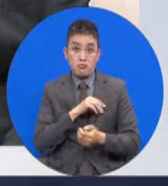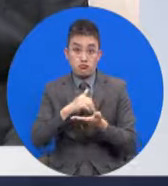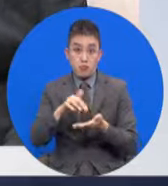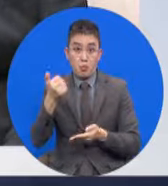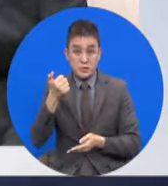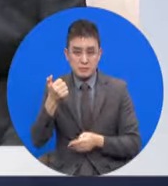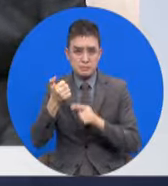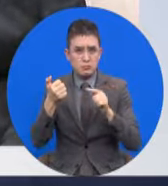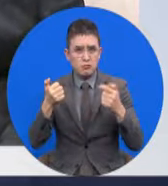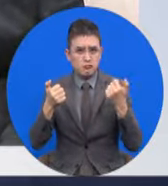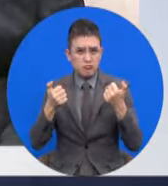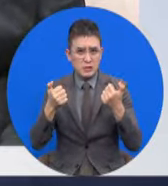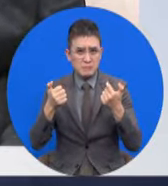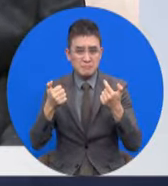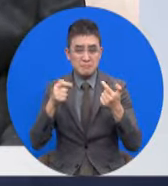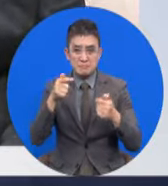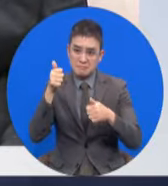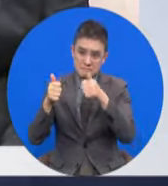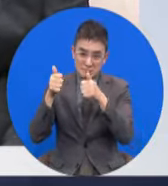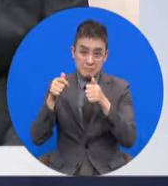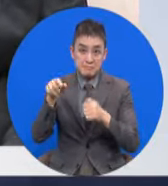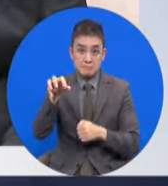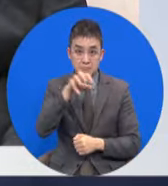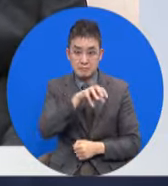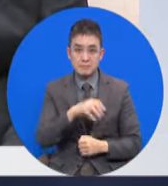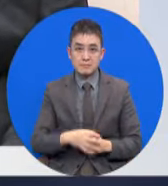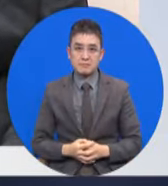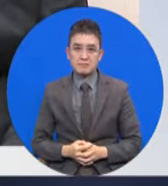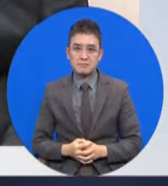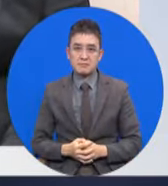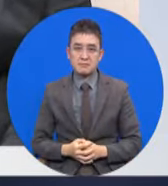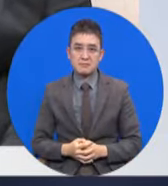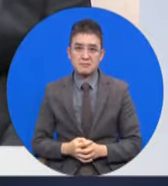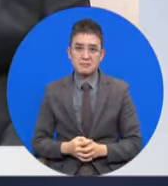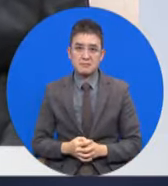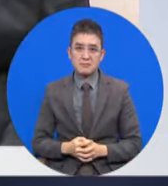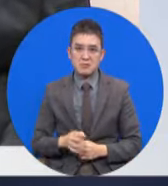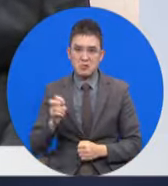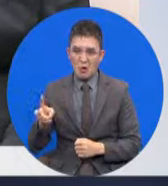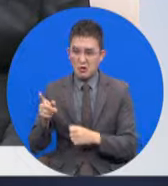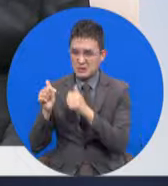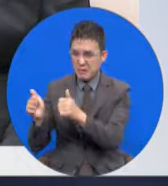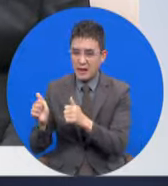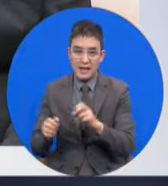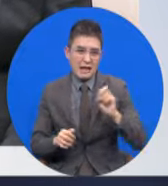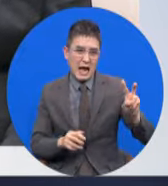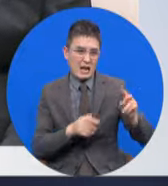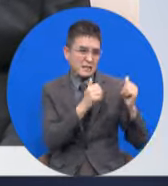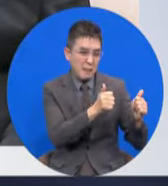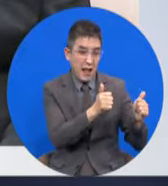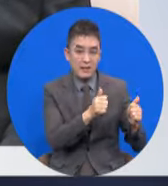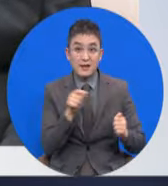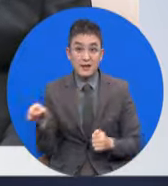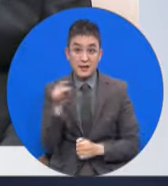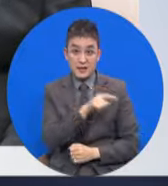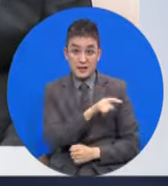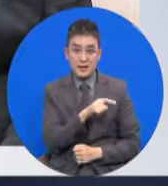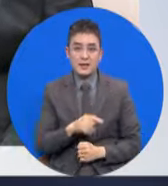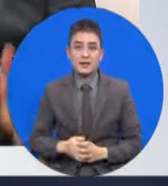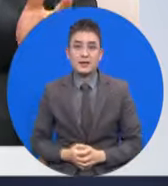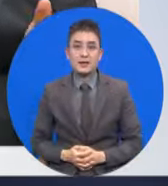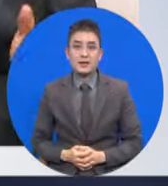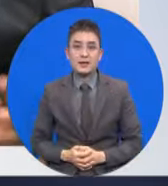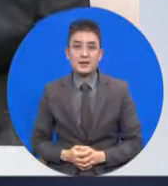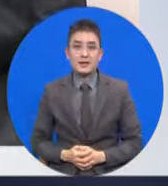민심이 마지막에 그야말로 여당 심판이냐 야당 심판이냐 이제 그런 부분에 따라서 여러 가지 어떤